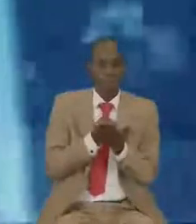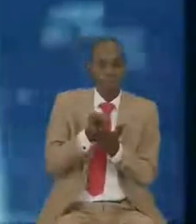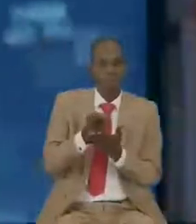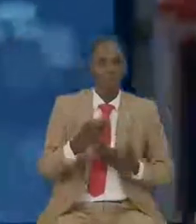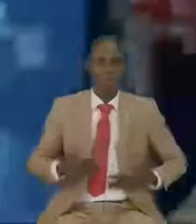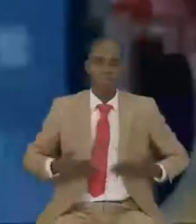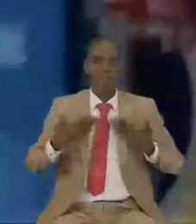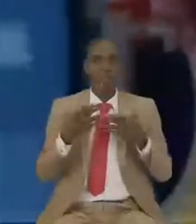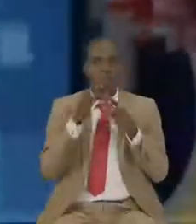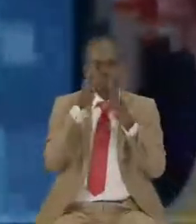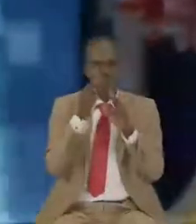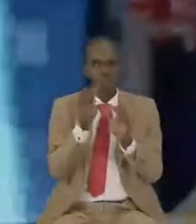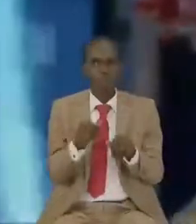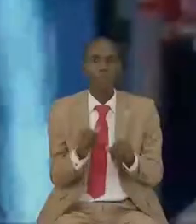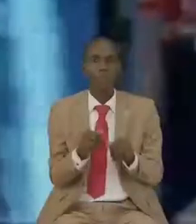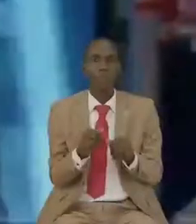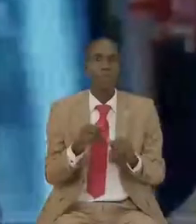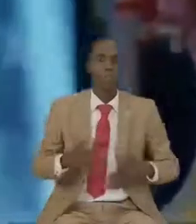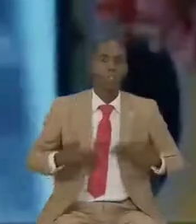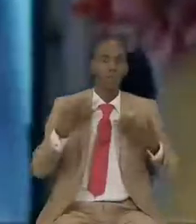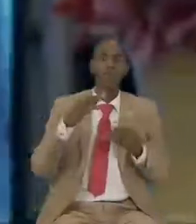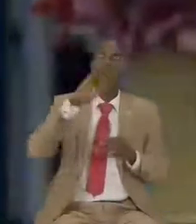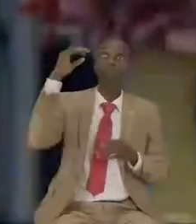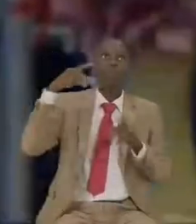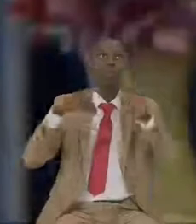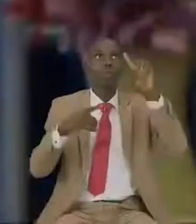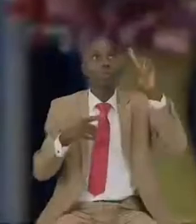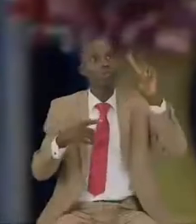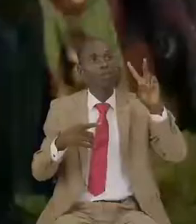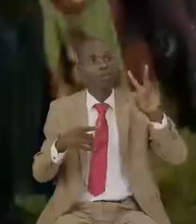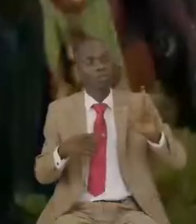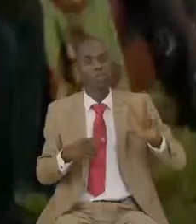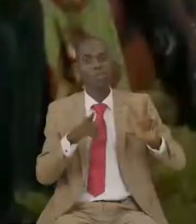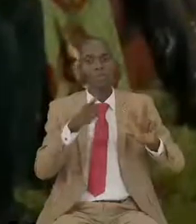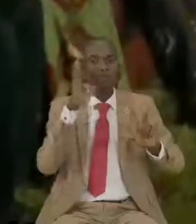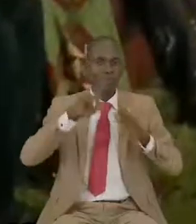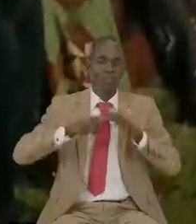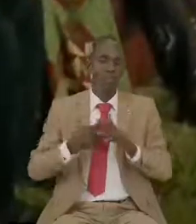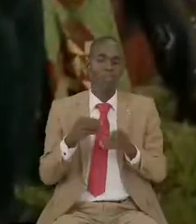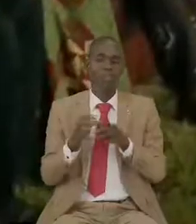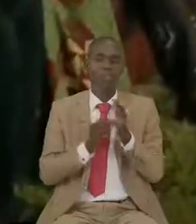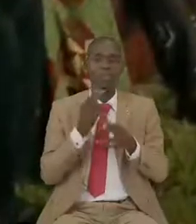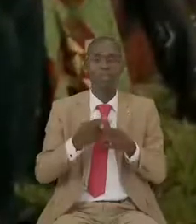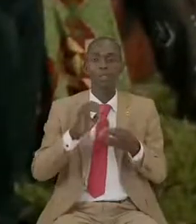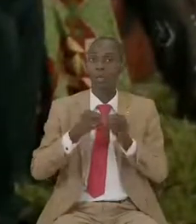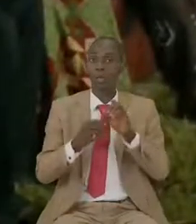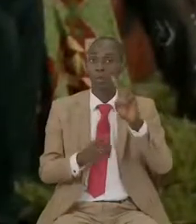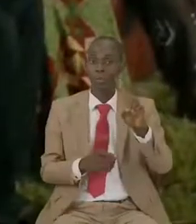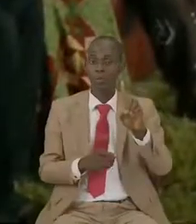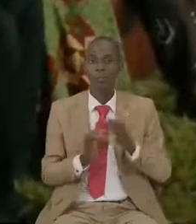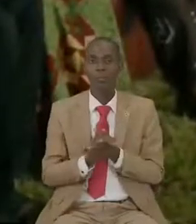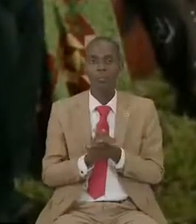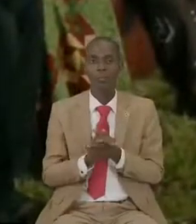honorable de grâce. 1, 2, 3 et vous allez commencer. numéro 1,